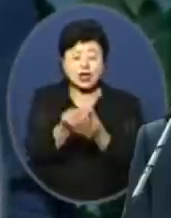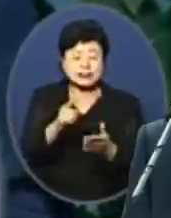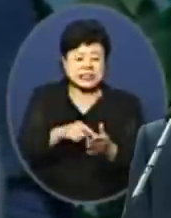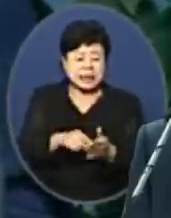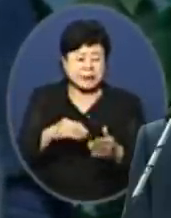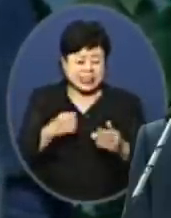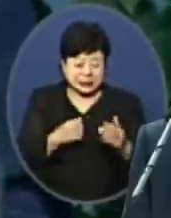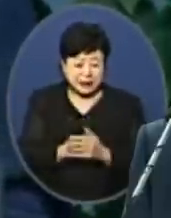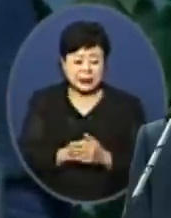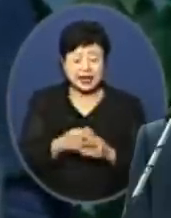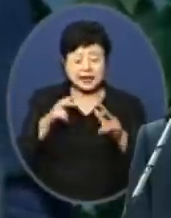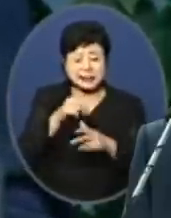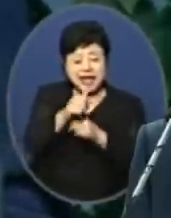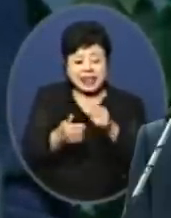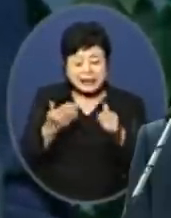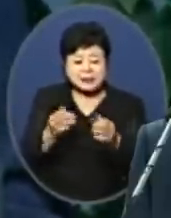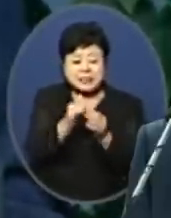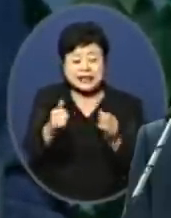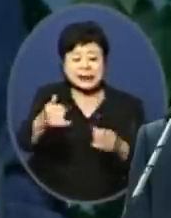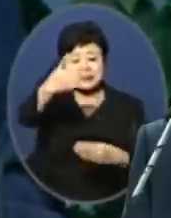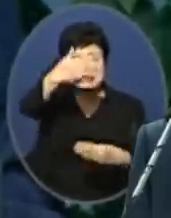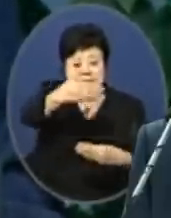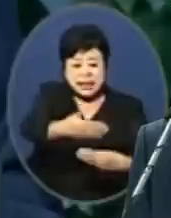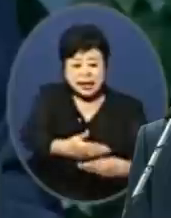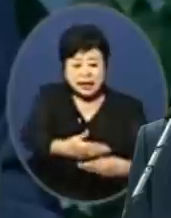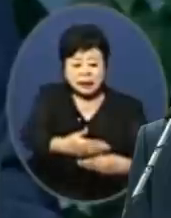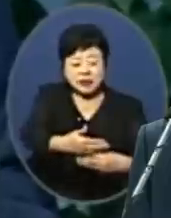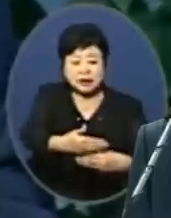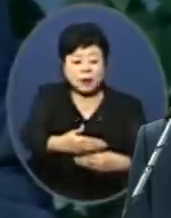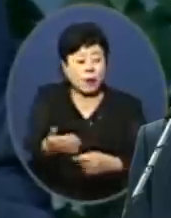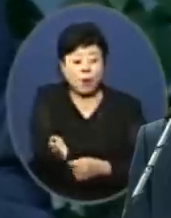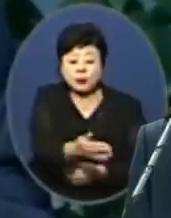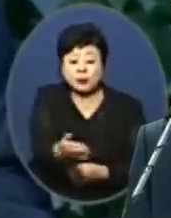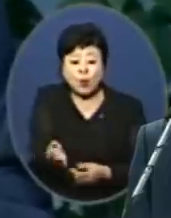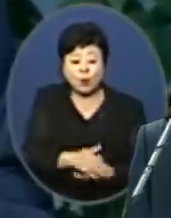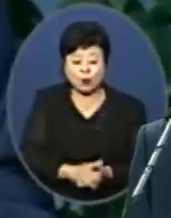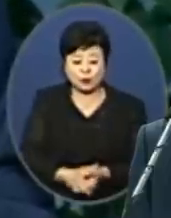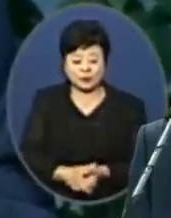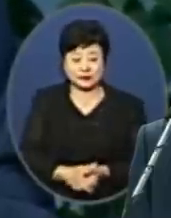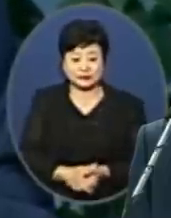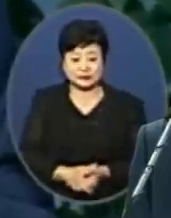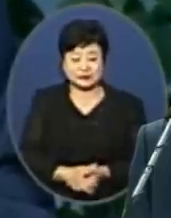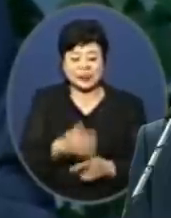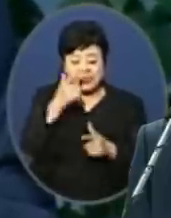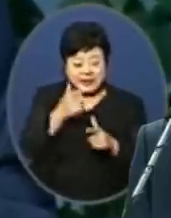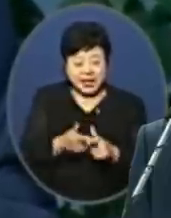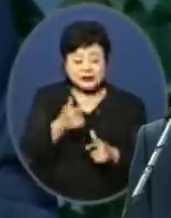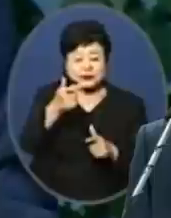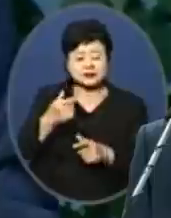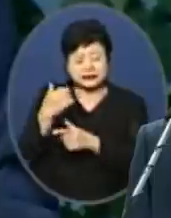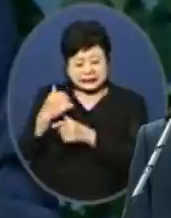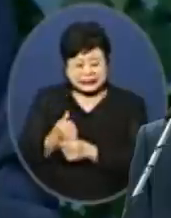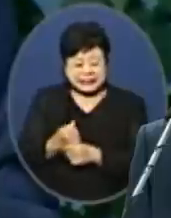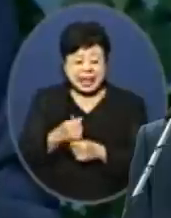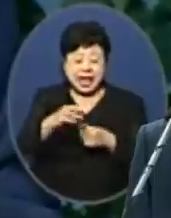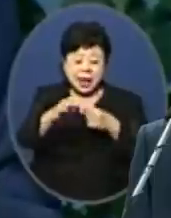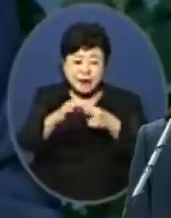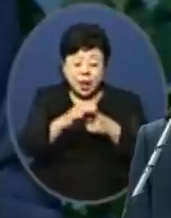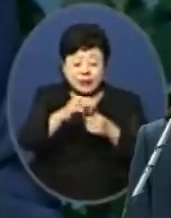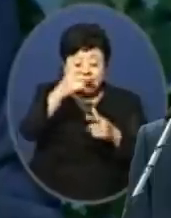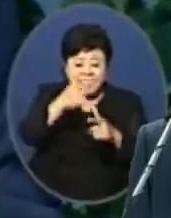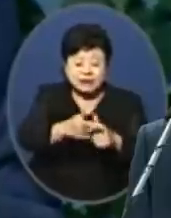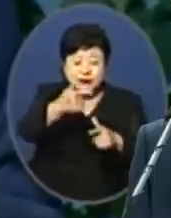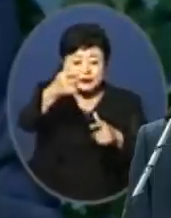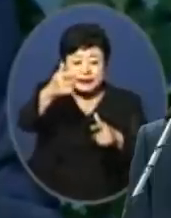갚았기 때문에 이제는 하나님과 사람 사이에 막아놓을 장벽이 없습니다. 예수만 의지하고 나가면